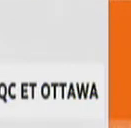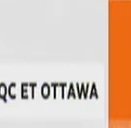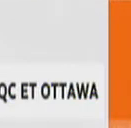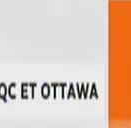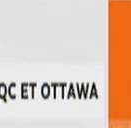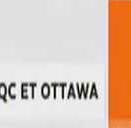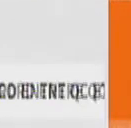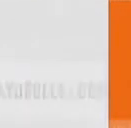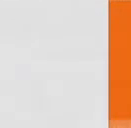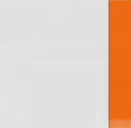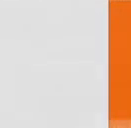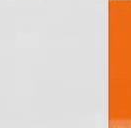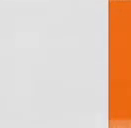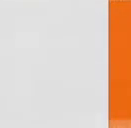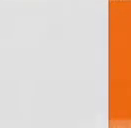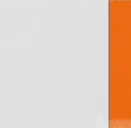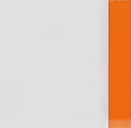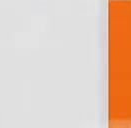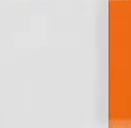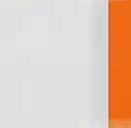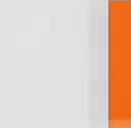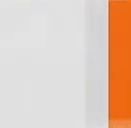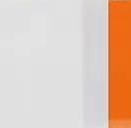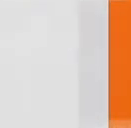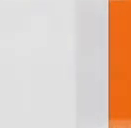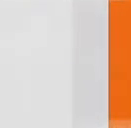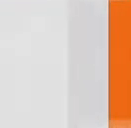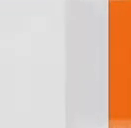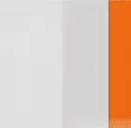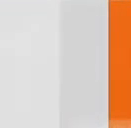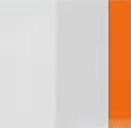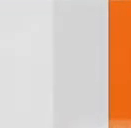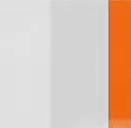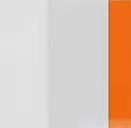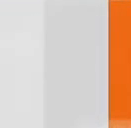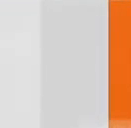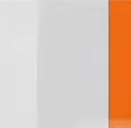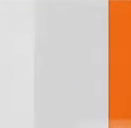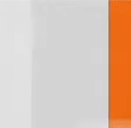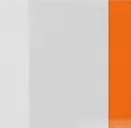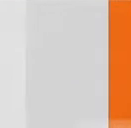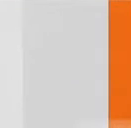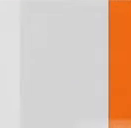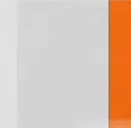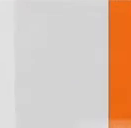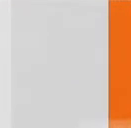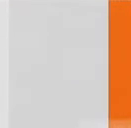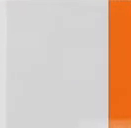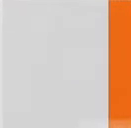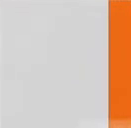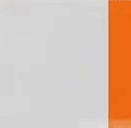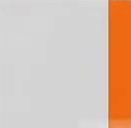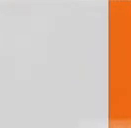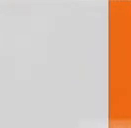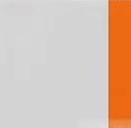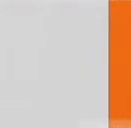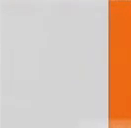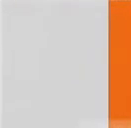Madeleine. Sébastien, à Québec, on est vraiment pendu au bout de vos lèvres. Là. Il y a des milliers de parents qui attendent que vous leur